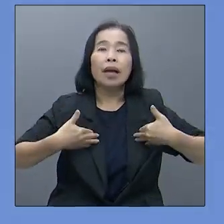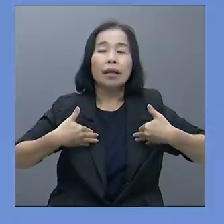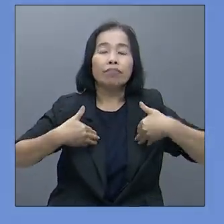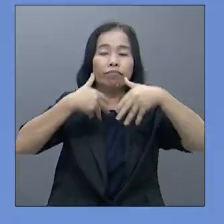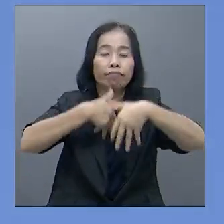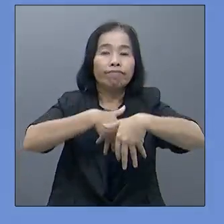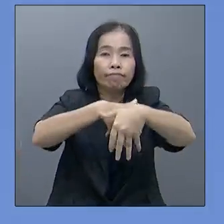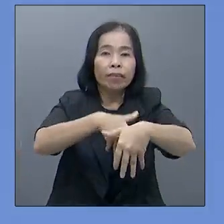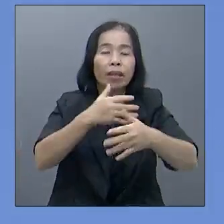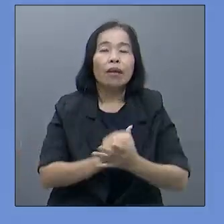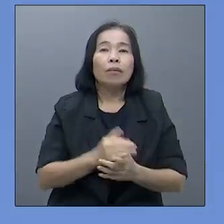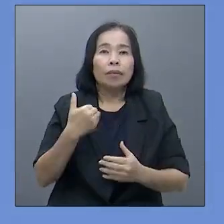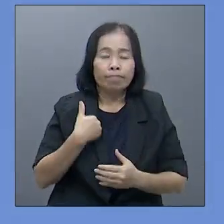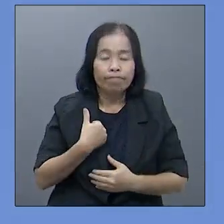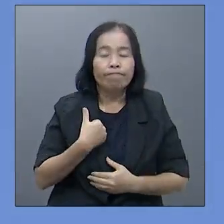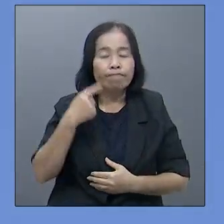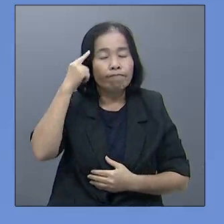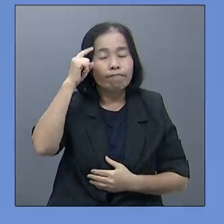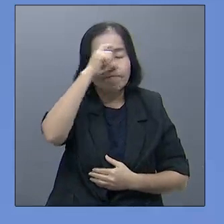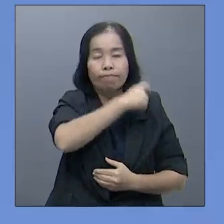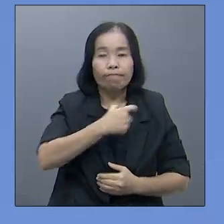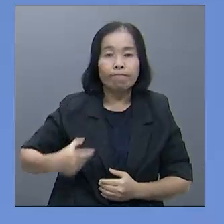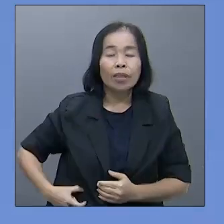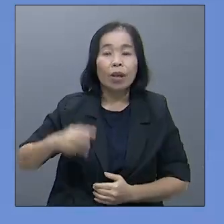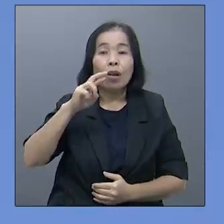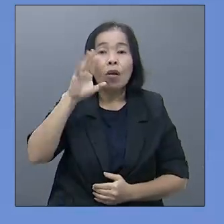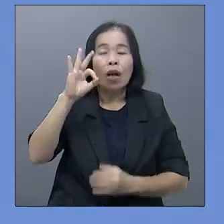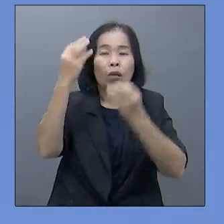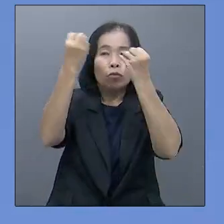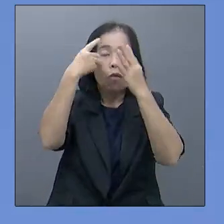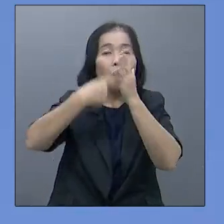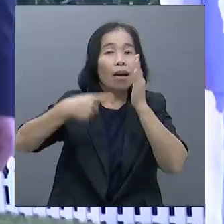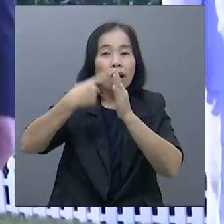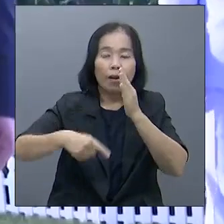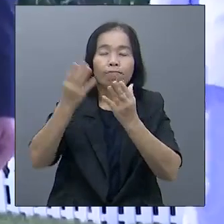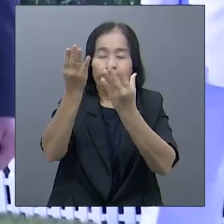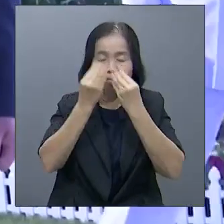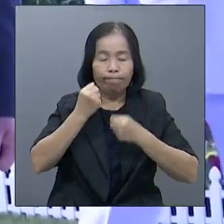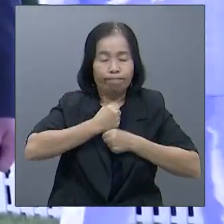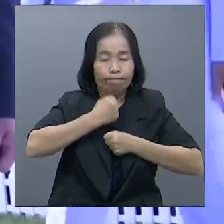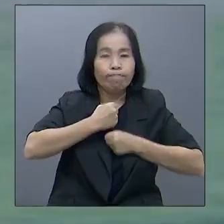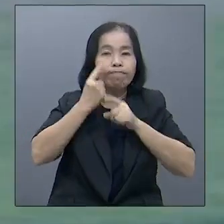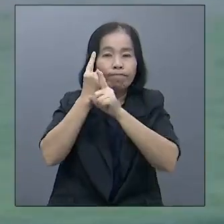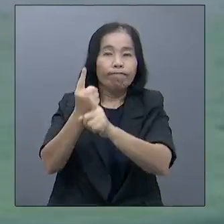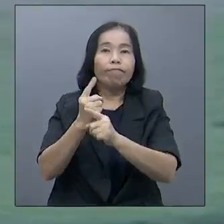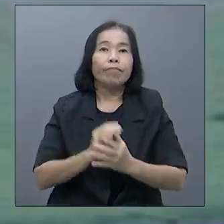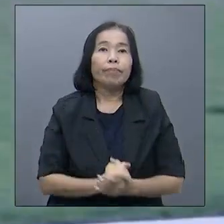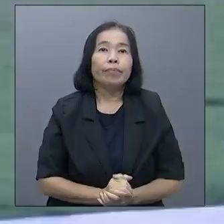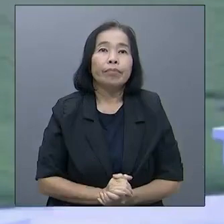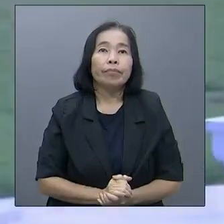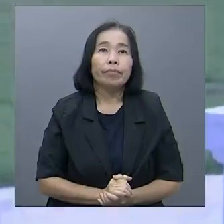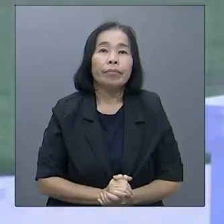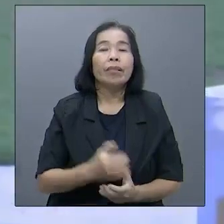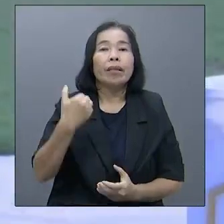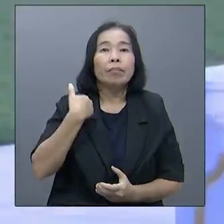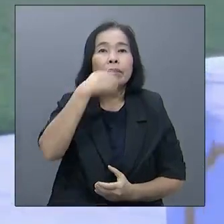และตั้งใจจะน้อมนำหลักคำสอนของพระองค์นั้นมาปรับใช้ในชีวิตค่ะนอกจากนั้นฮะยังมีหน่วย